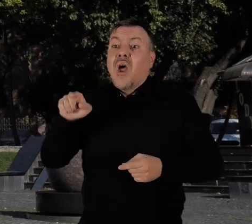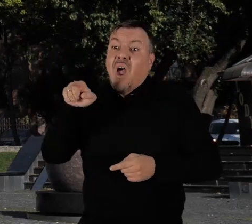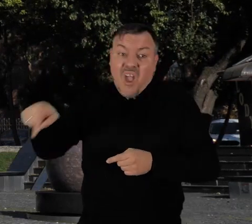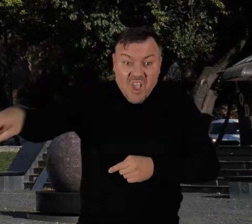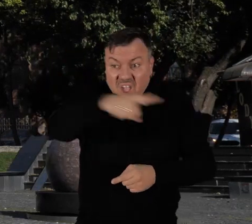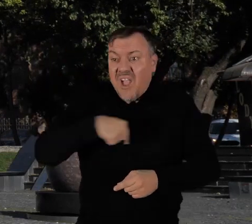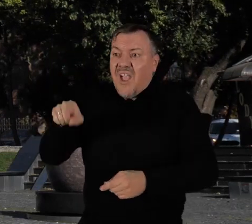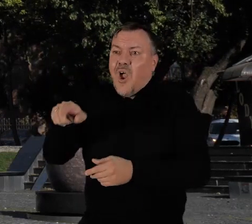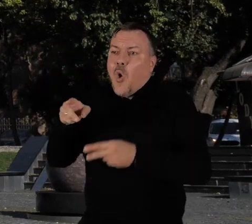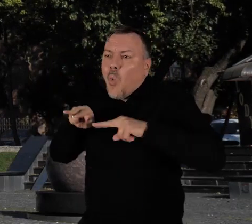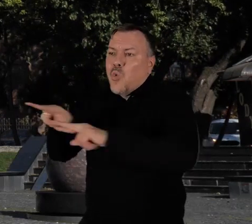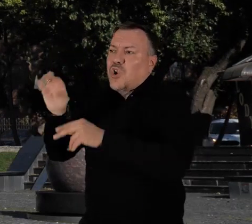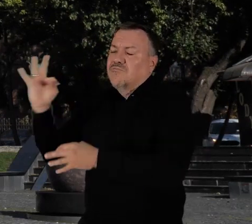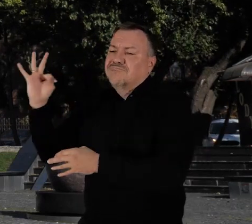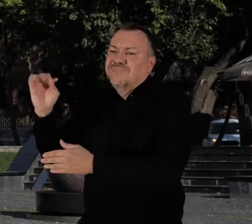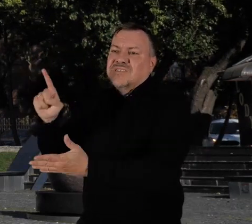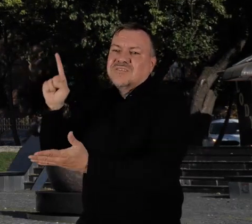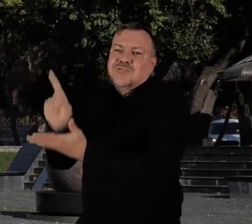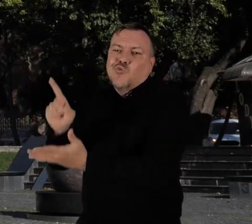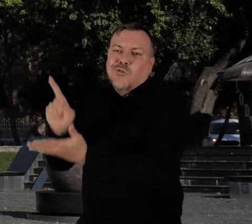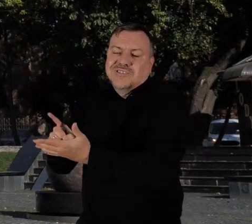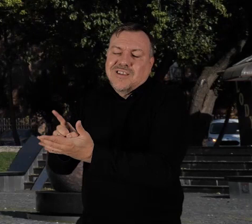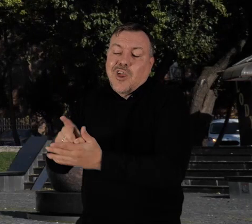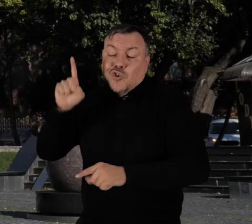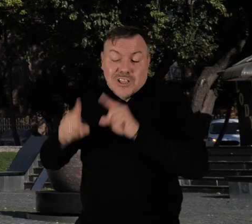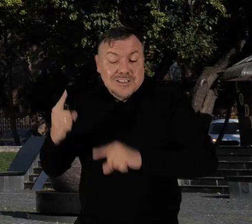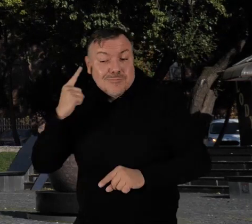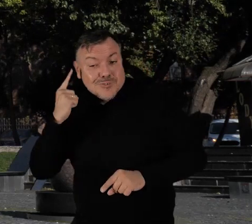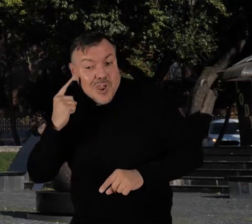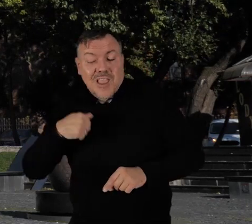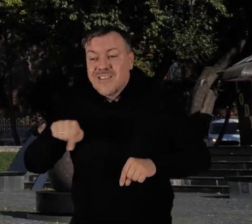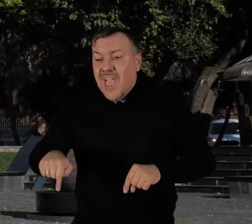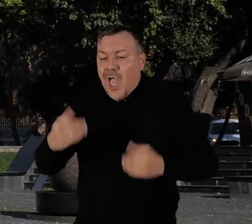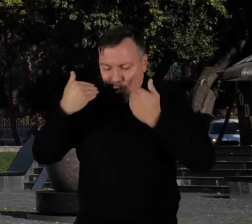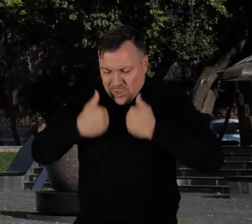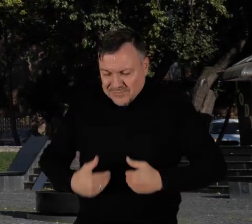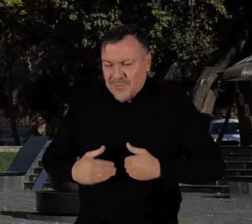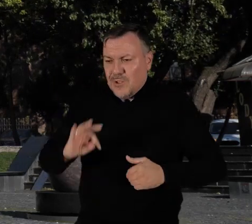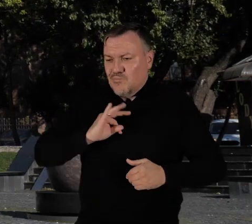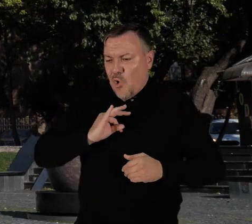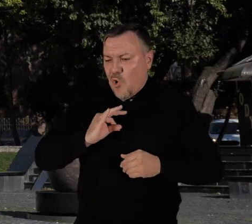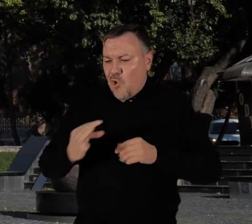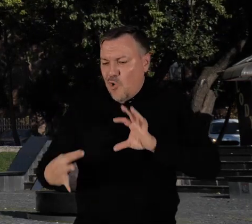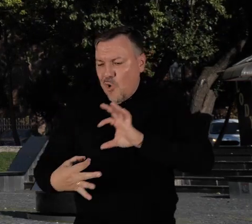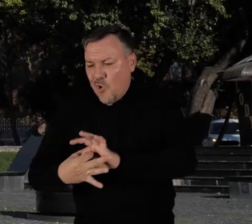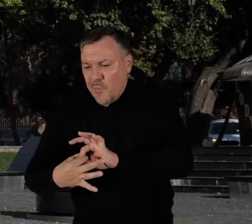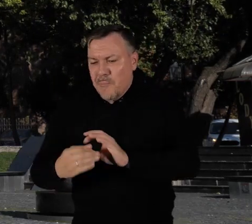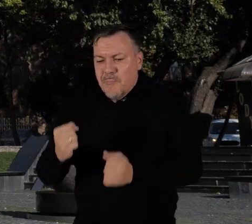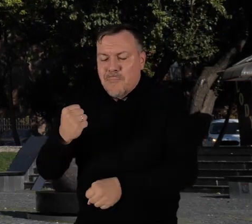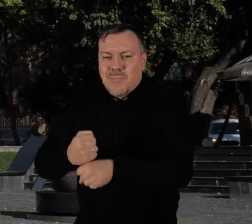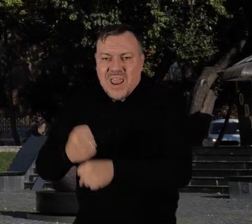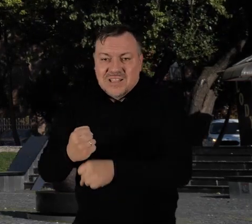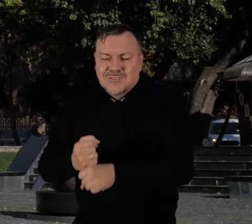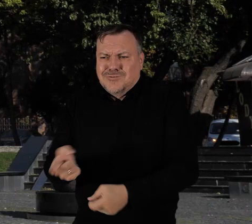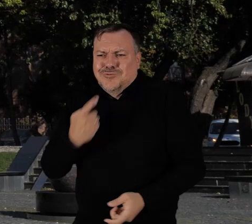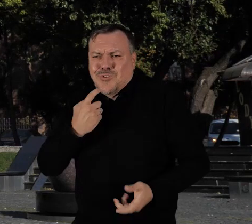się powiedzenie: utożsamiam się z przedmiotem mojej pracy lub po prostu utożsamiam się ze swoją pracą. Co to znaczy? To